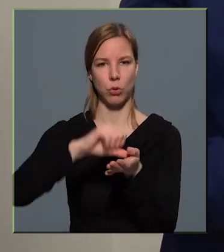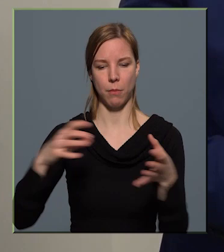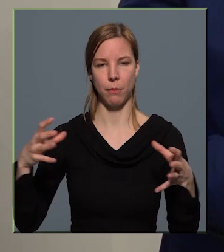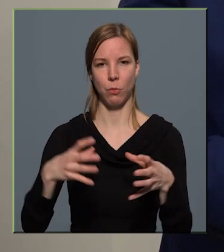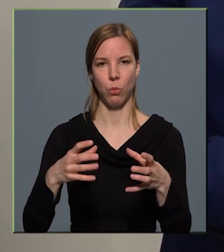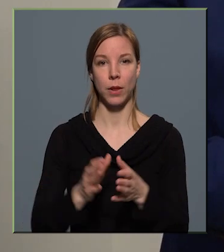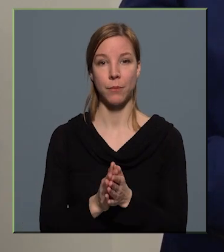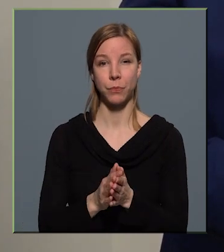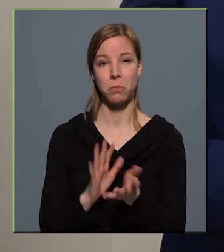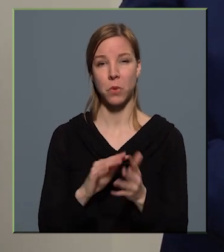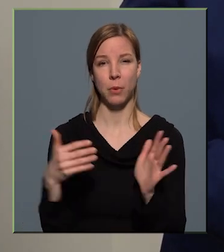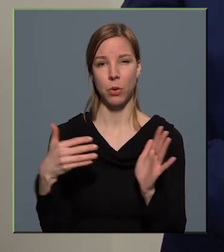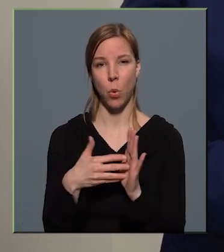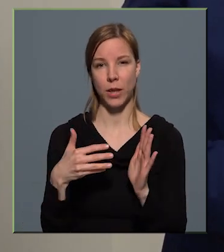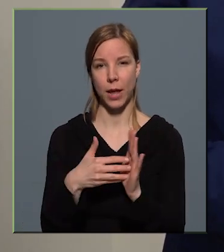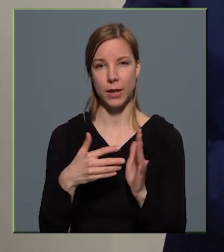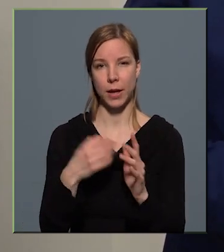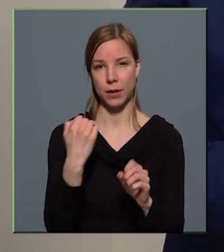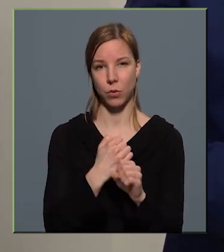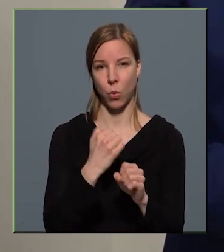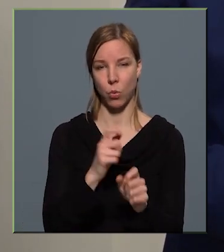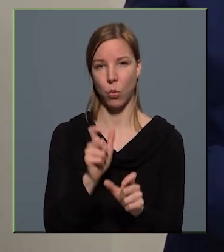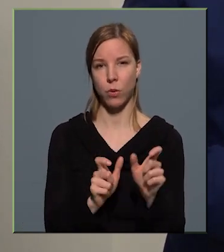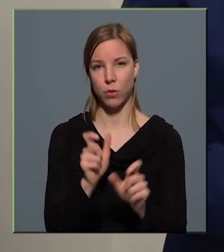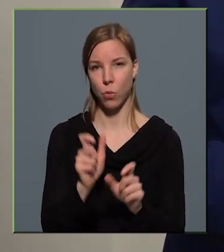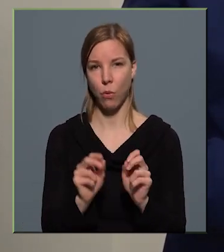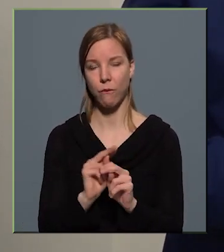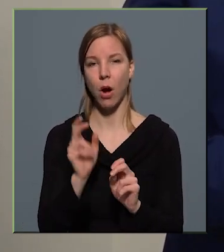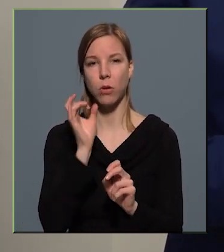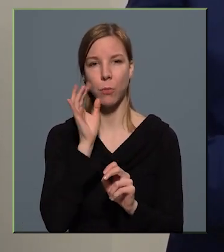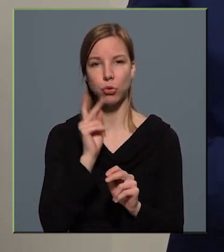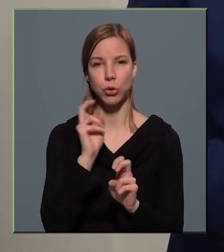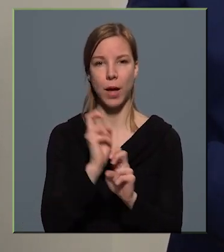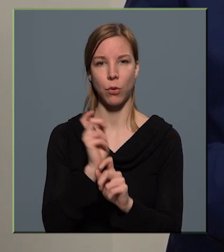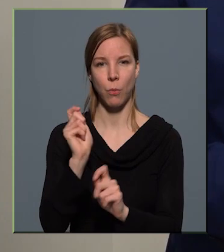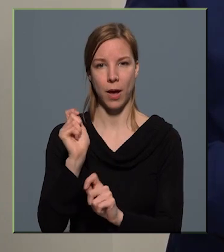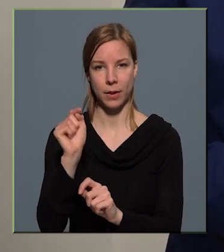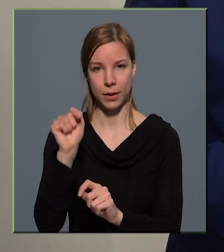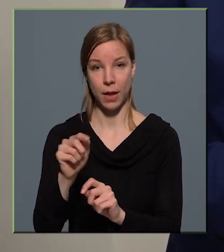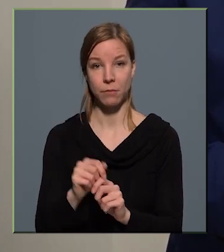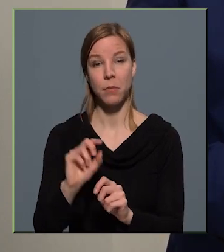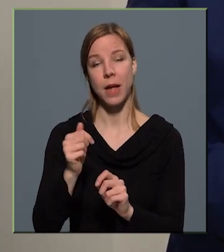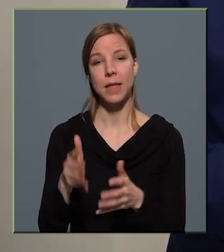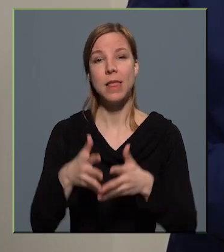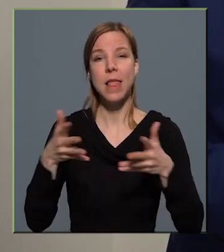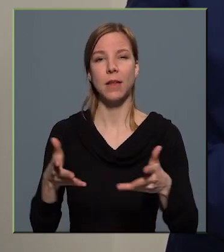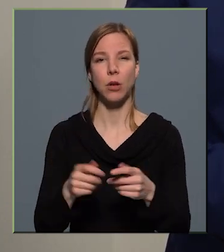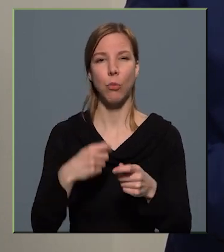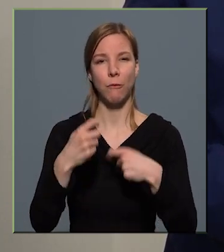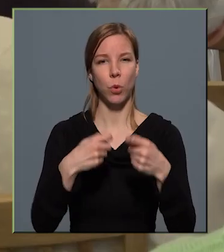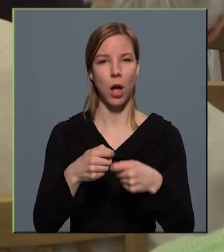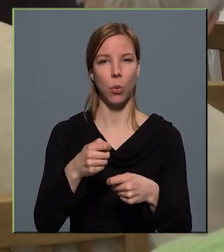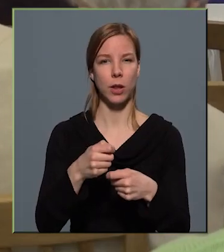Mintegy 5000-en dolgozunk itt a Bosnál Kőbányán, innentől kezdve az egyik legnagyobb foglalkoztató vagyunk a